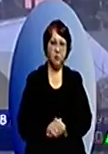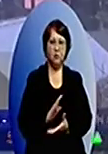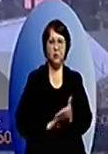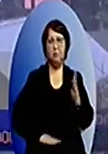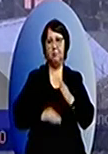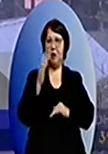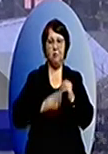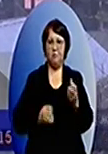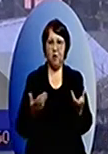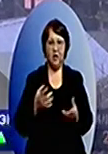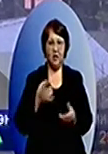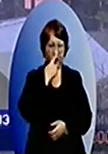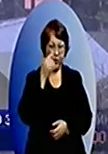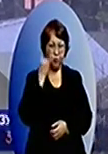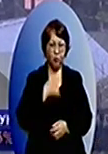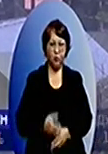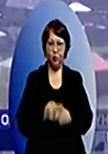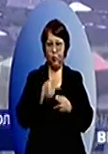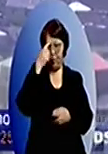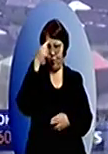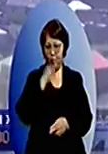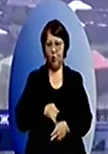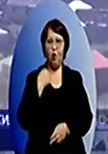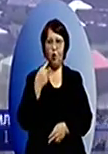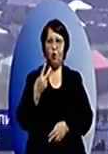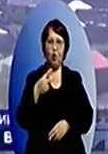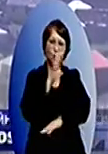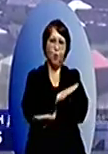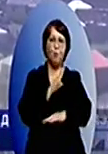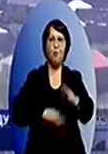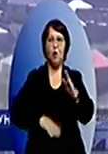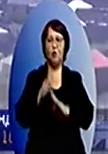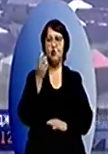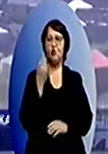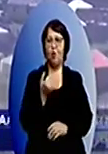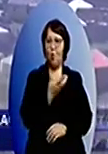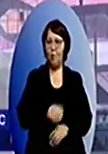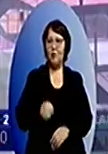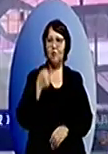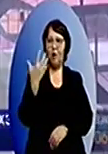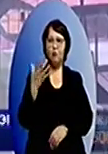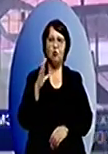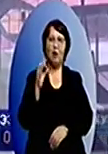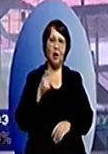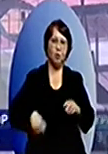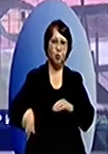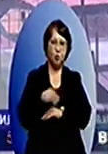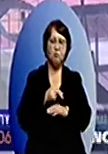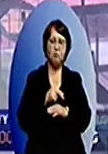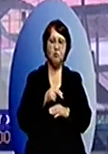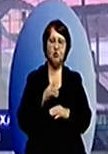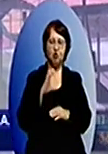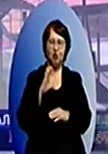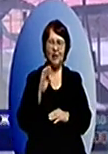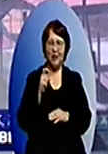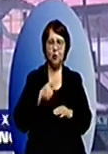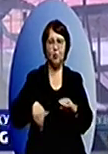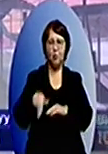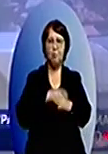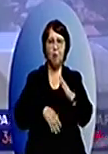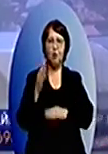бүгд найрамдлагт ард улсын тусламжтайгаар манай улсад 22 сургууль барихаас 5-ыг нь сонгон арахад өргөд байрна. Мөн тус дүүргэд концессийн гэрээгээр сургууль цэцэрлэгийн 30